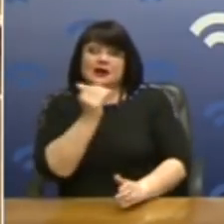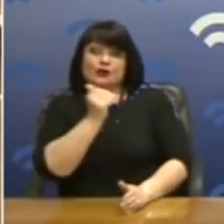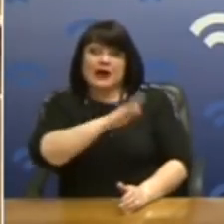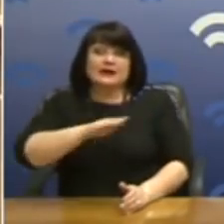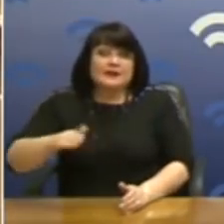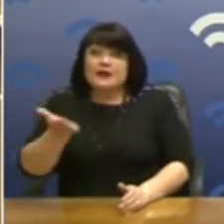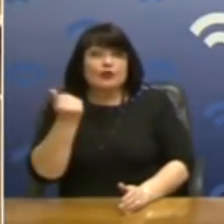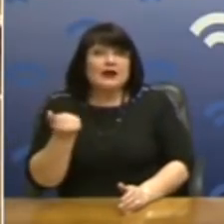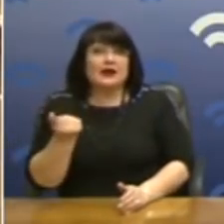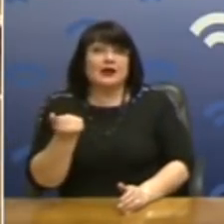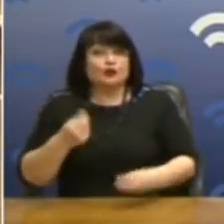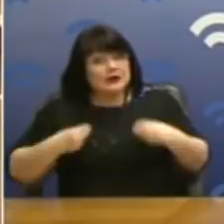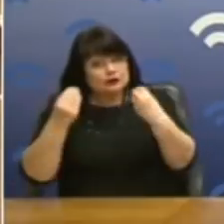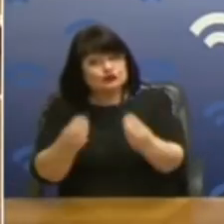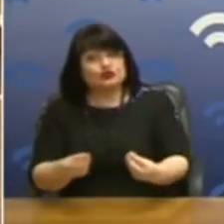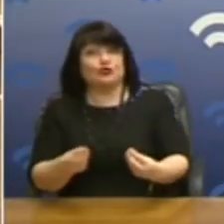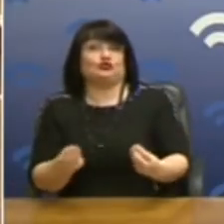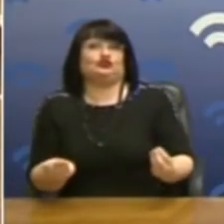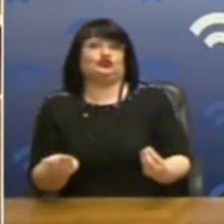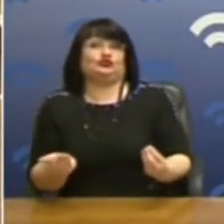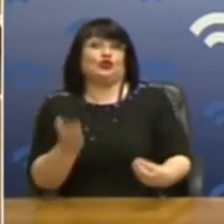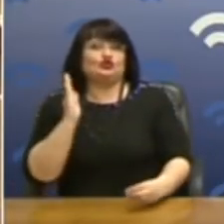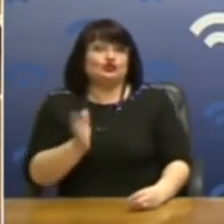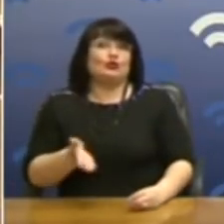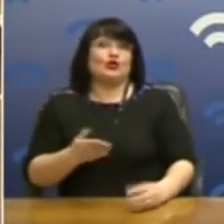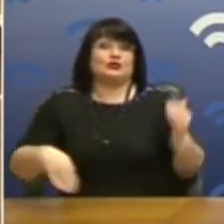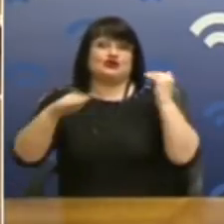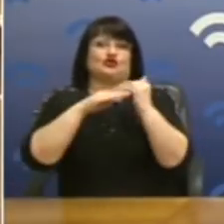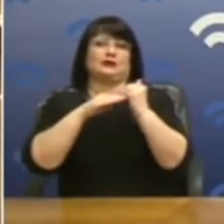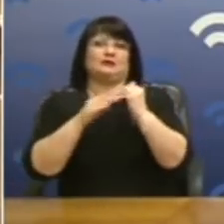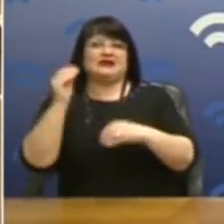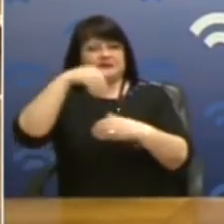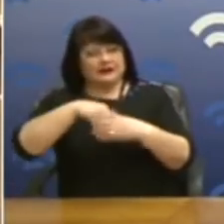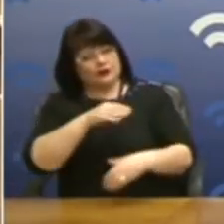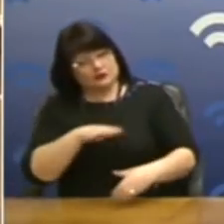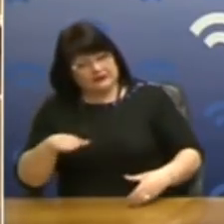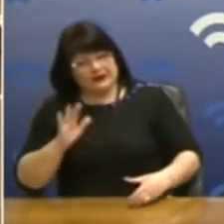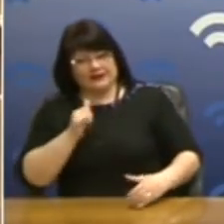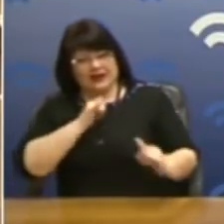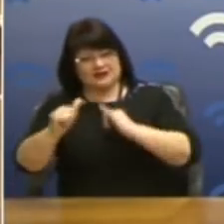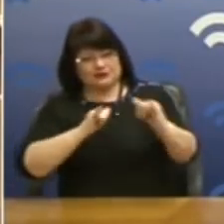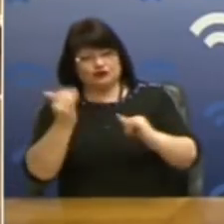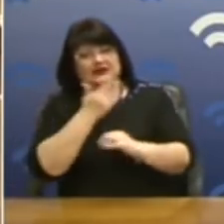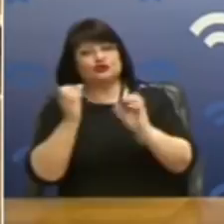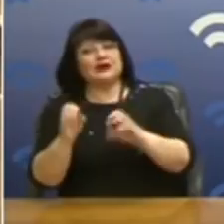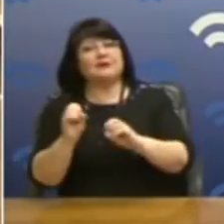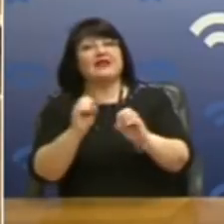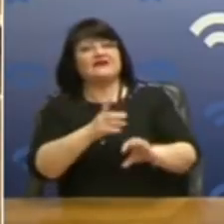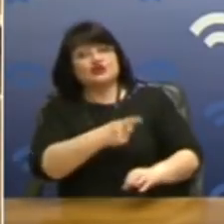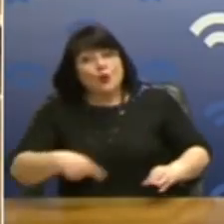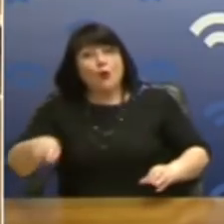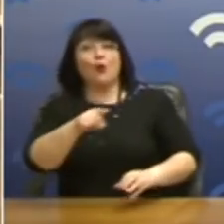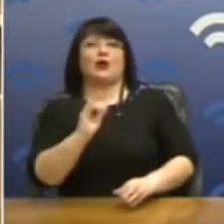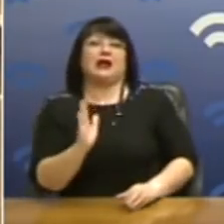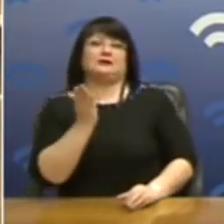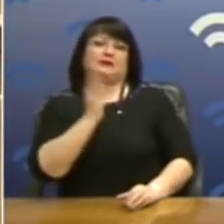θα εξασφαλίσουν την όσο δυνατόν ισότιμη συμμετοχή στην εξαποστάσεως εκπαίδευσης όλων των φορέων